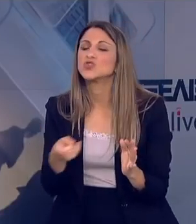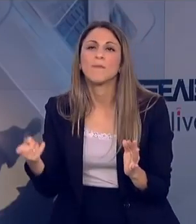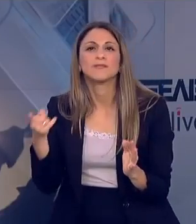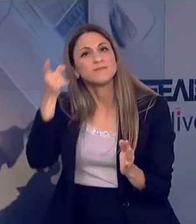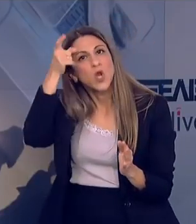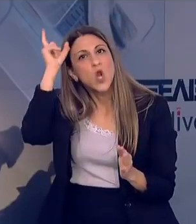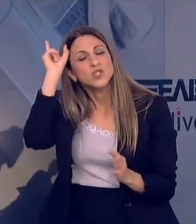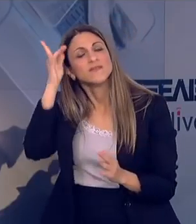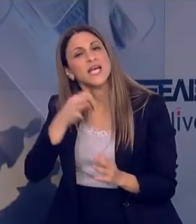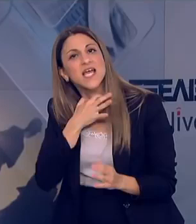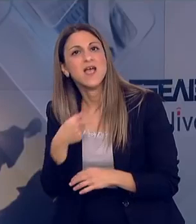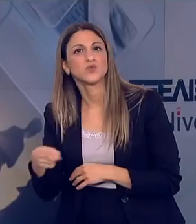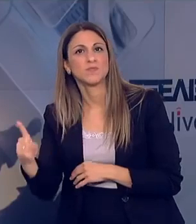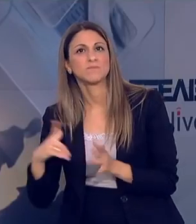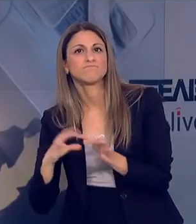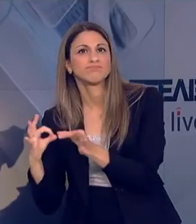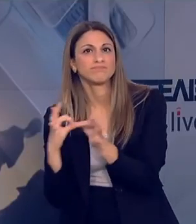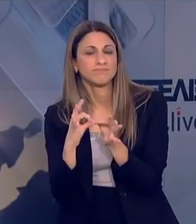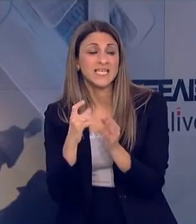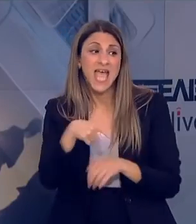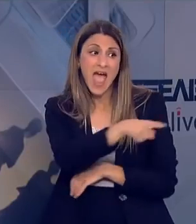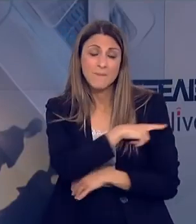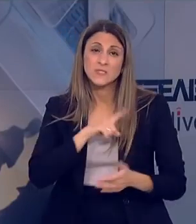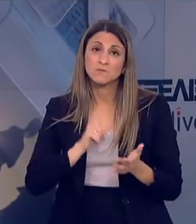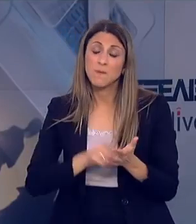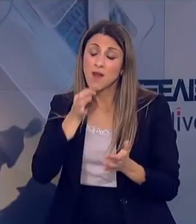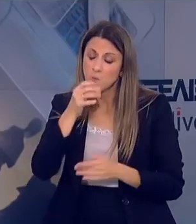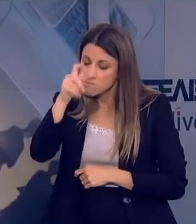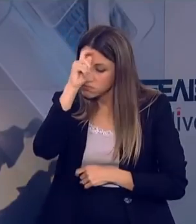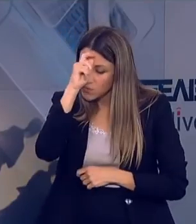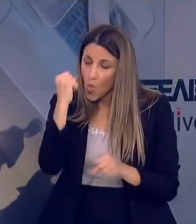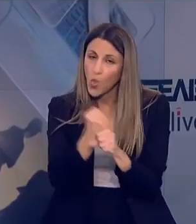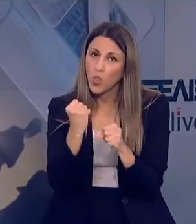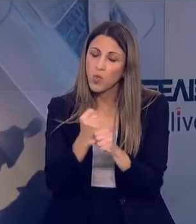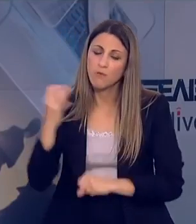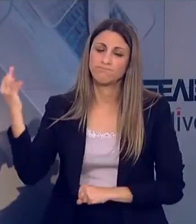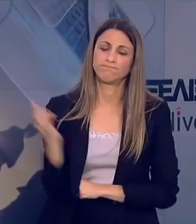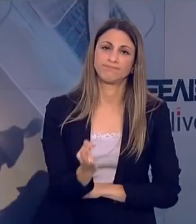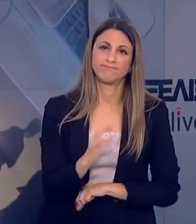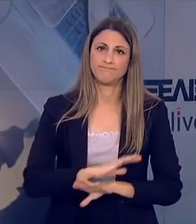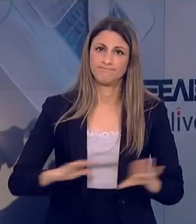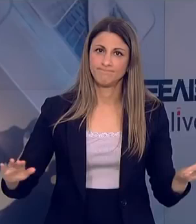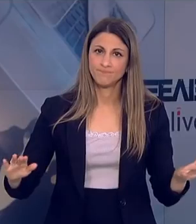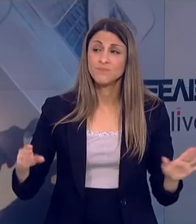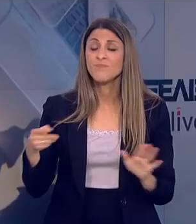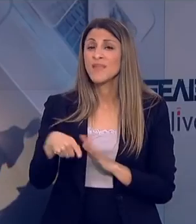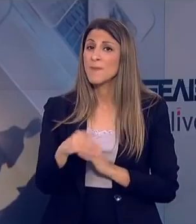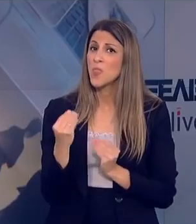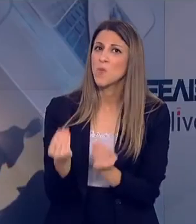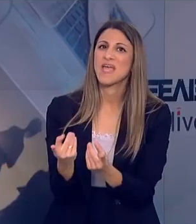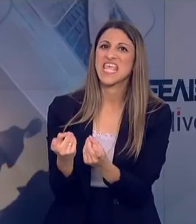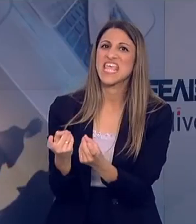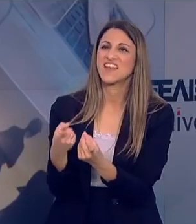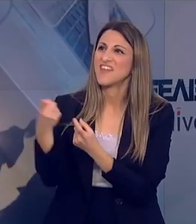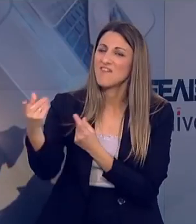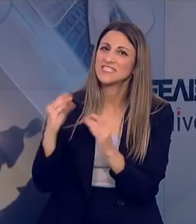κοινωνία, νομίζω πρέπει να τις επιβραβεύσουμε ακόμα περισσότερο γι' αυτό τους το ρόλο και να τους δίνουμε ταυτόχρονα εφόδια και κίνητρα να συνεχίσουν